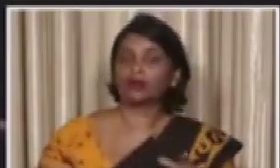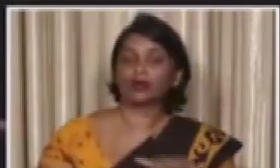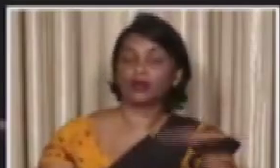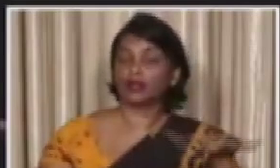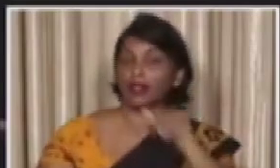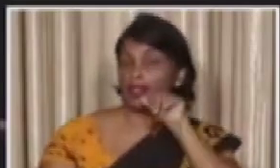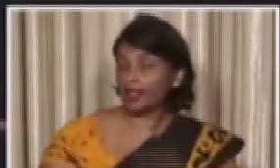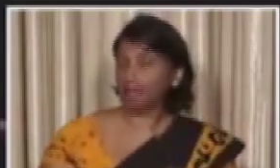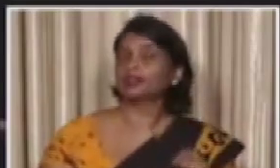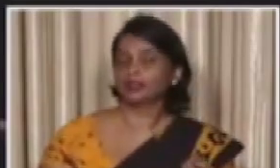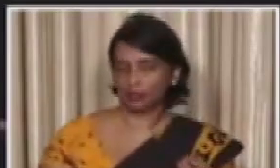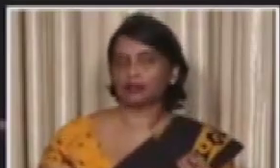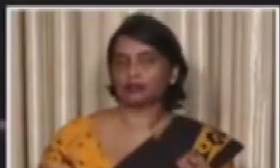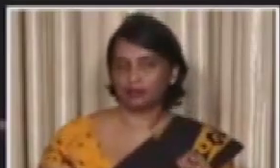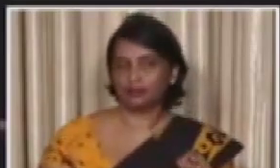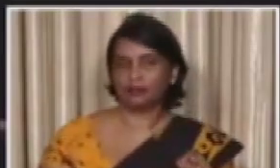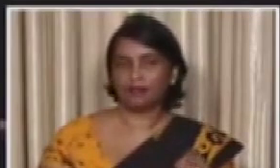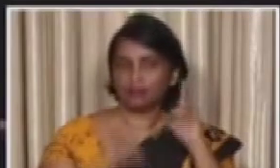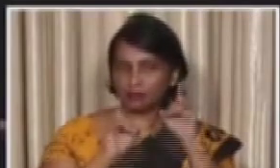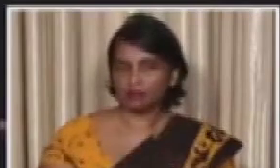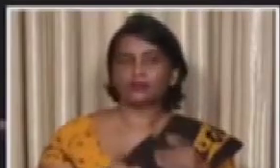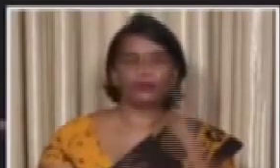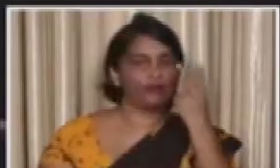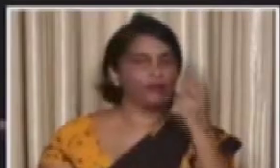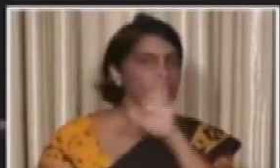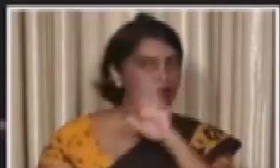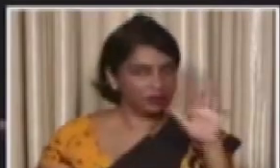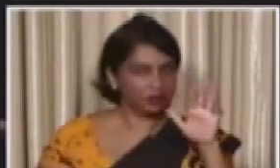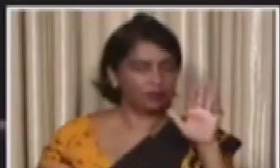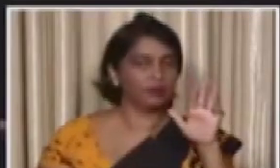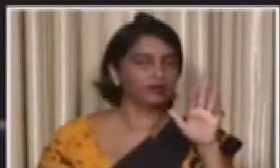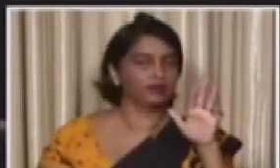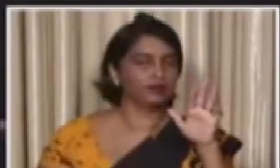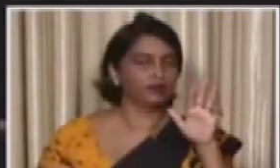පොළොවේ ඇත්ත සහ යථාර්ථය. එම නිසා 2019 සහ